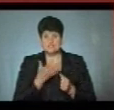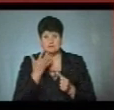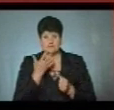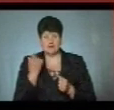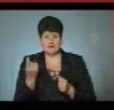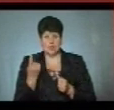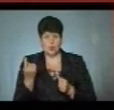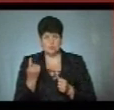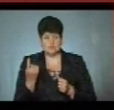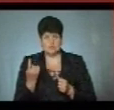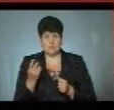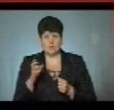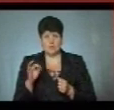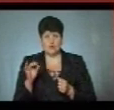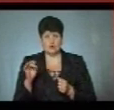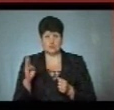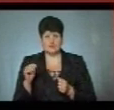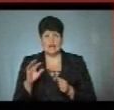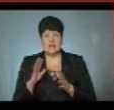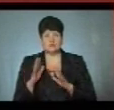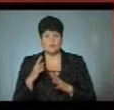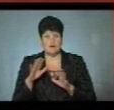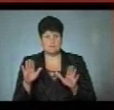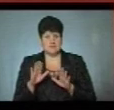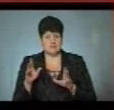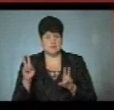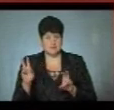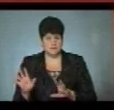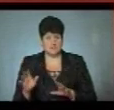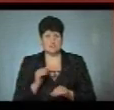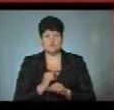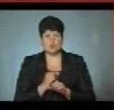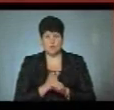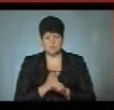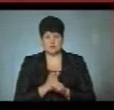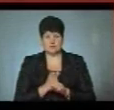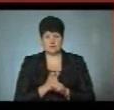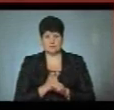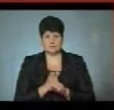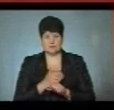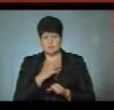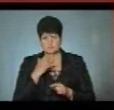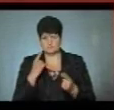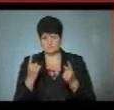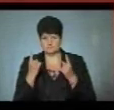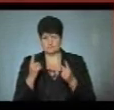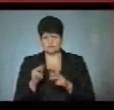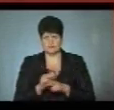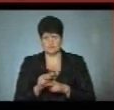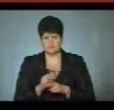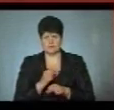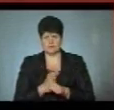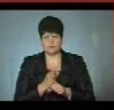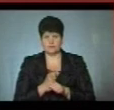областей, Борщівська лісова пісня, зроблено ряд капітальних ремонтів,